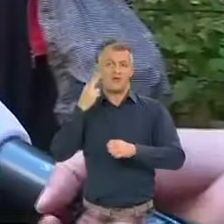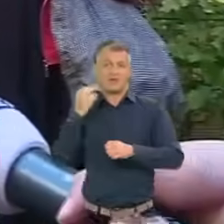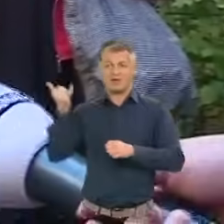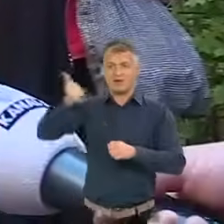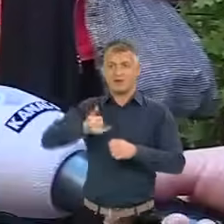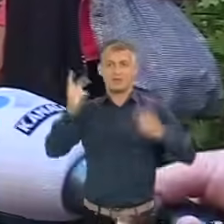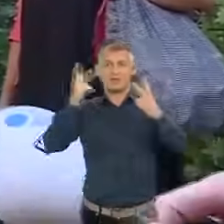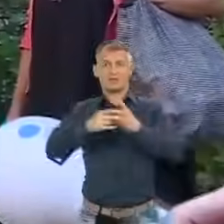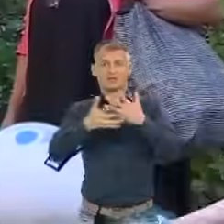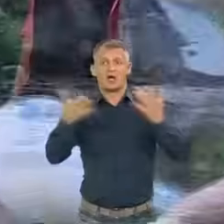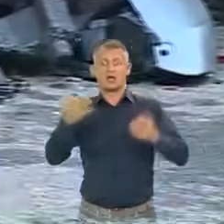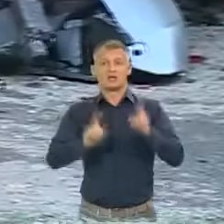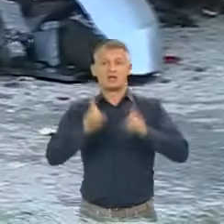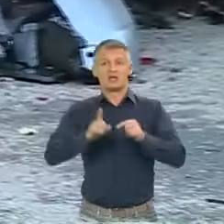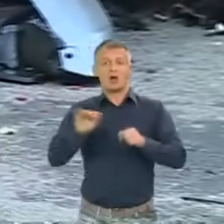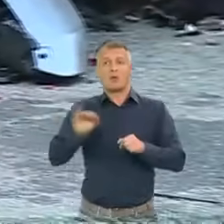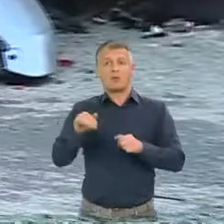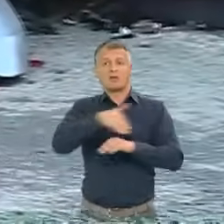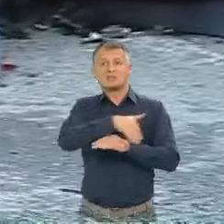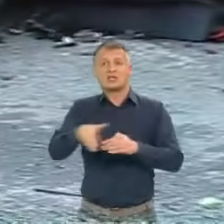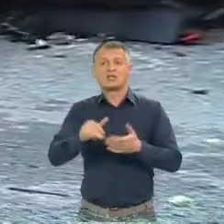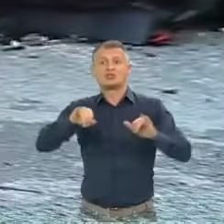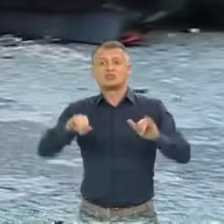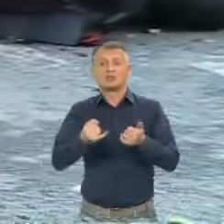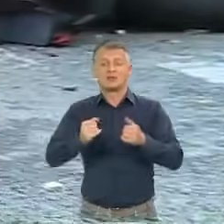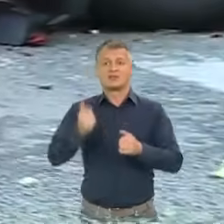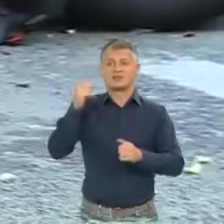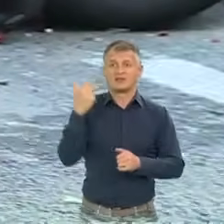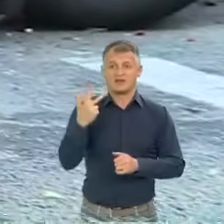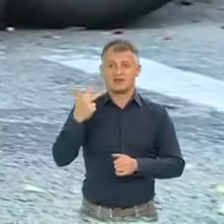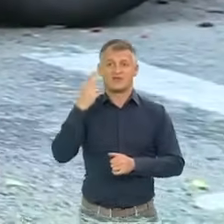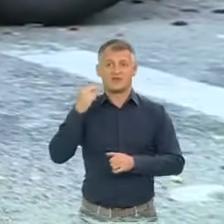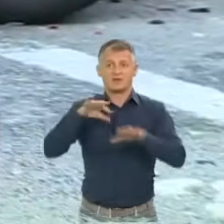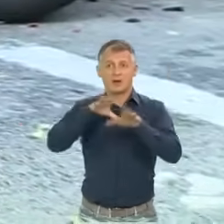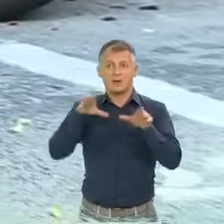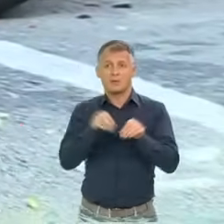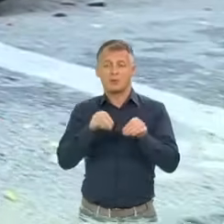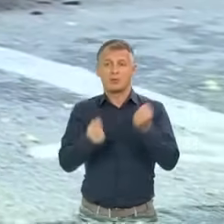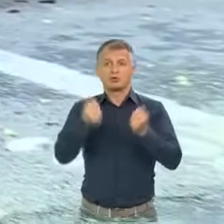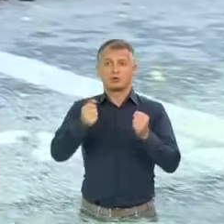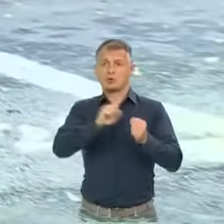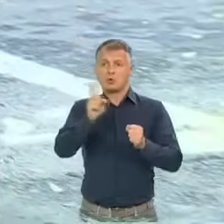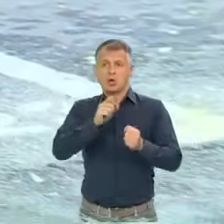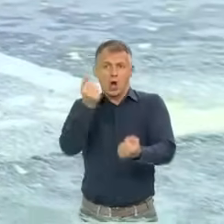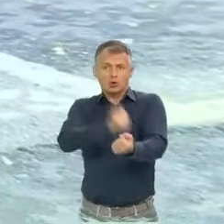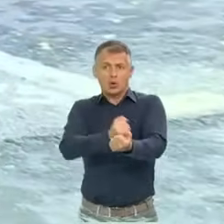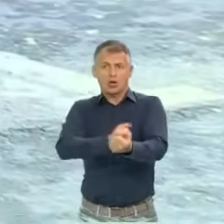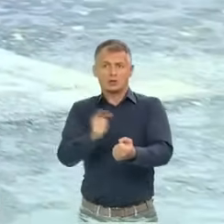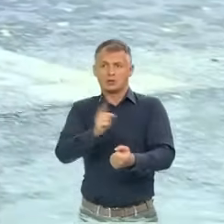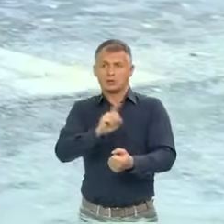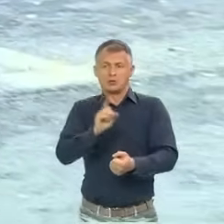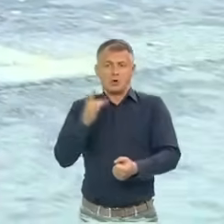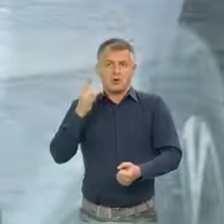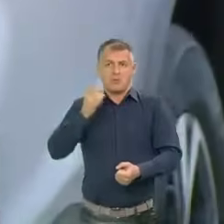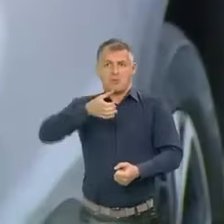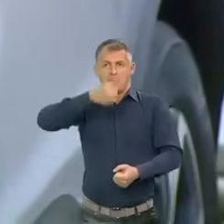viteză i am zis dacă era copii pe stradă Ce se întâmpla trei fete era într o mașină dar nu erau drogate nu erau bă erau speriate și ele o